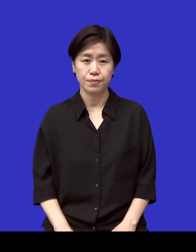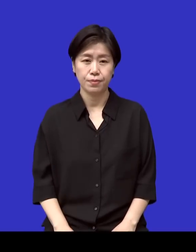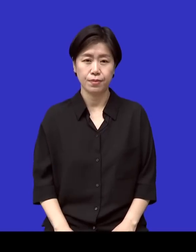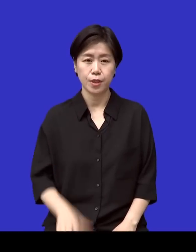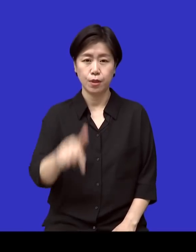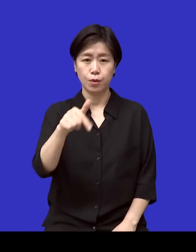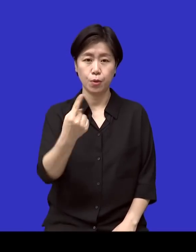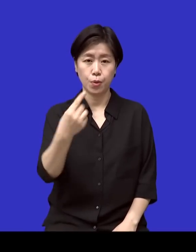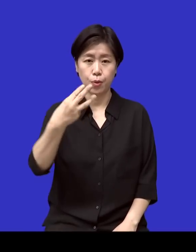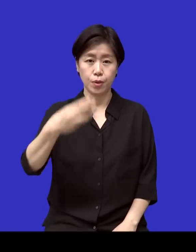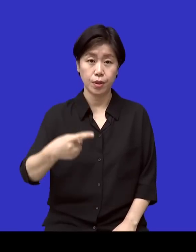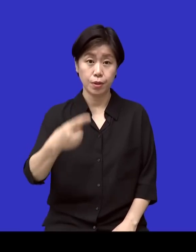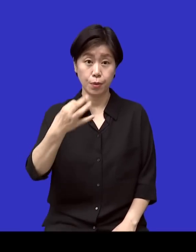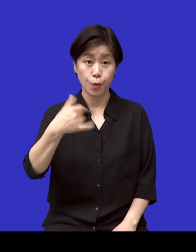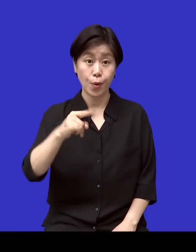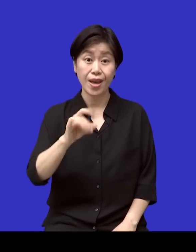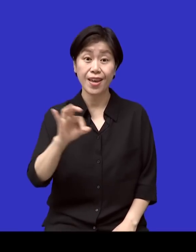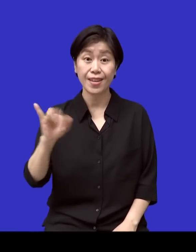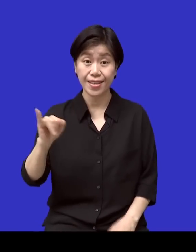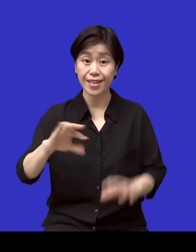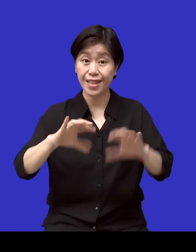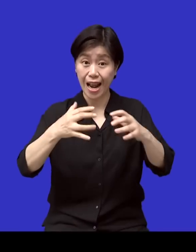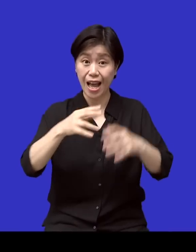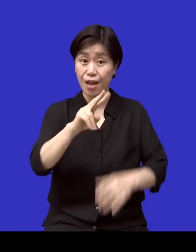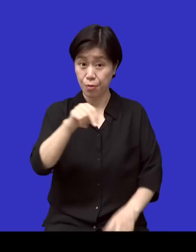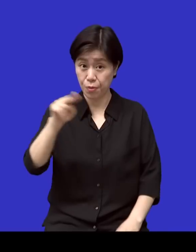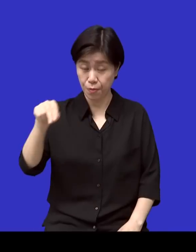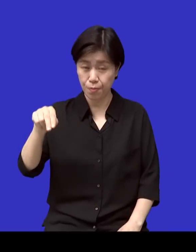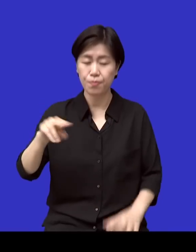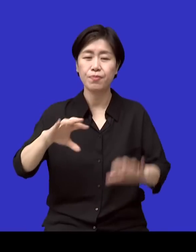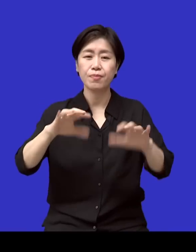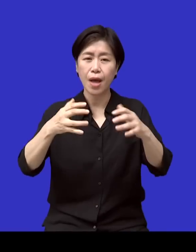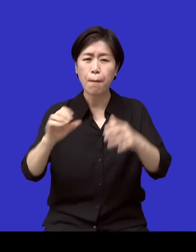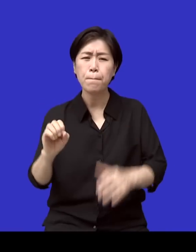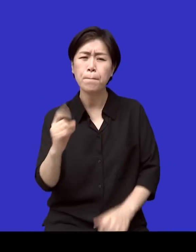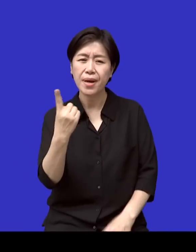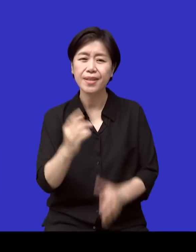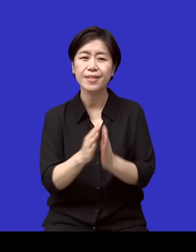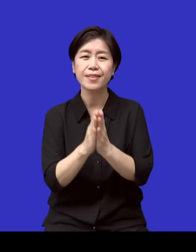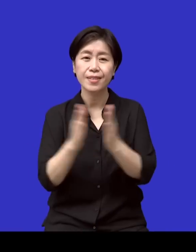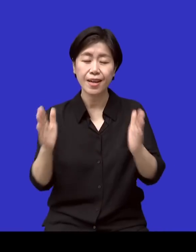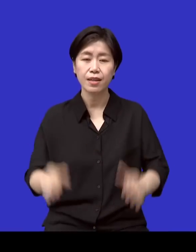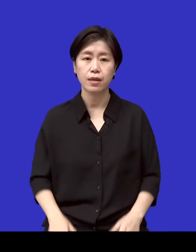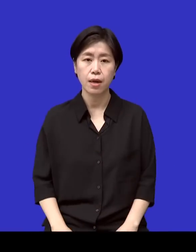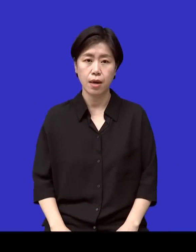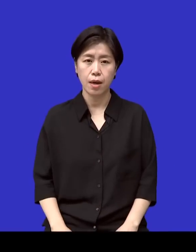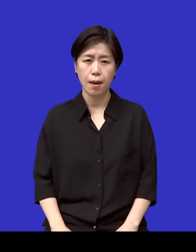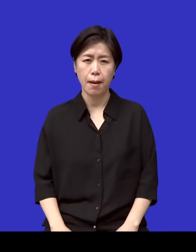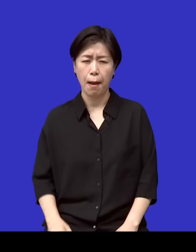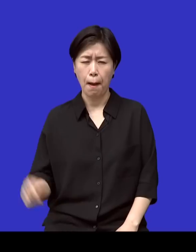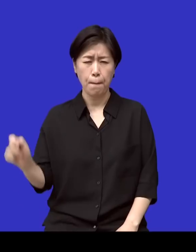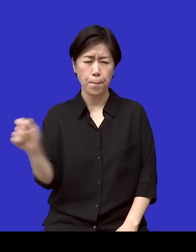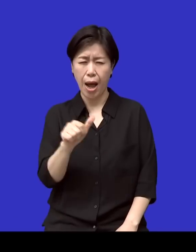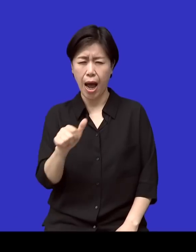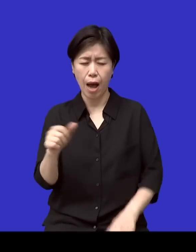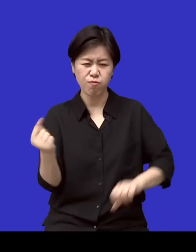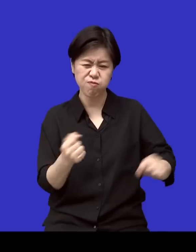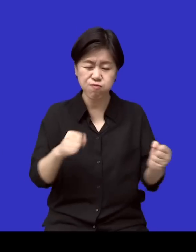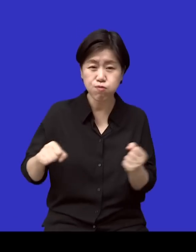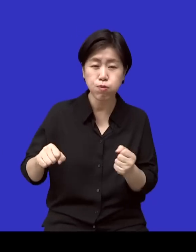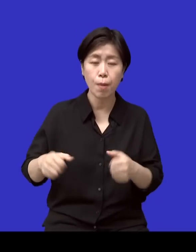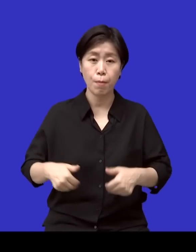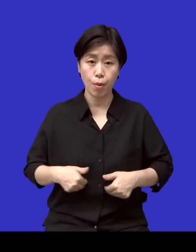스키는 노르웨이에서 먼저 파생된 종목 중에 하나인데요. 네네. 스피드 종목이라고 보시면 될 것 같아요. 한